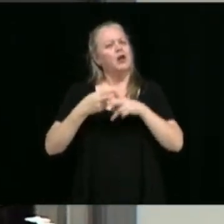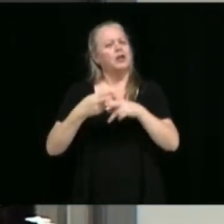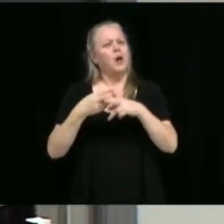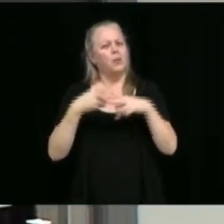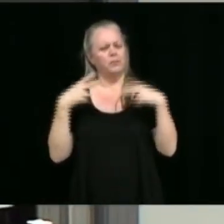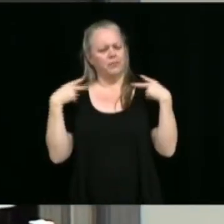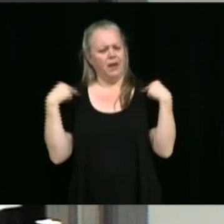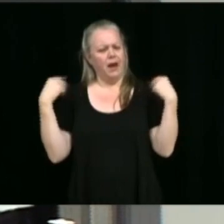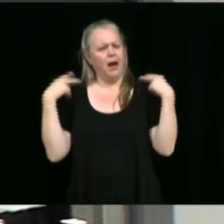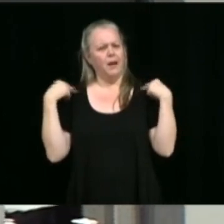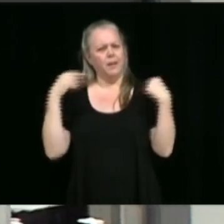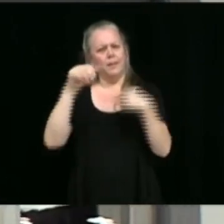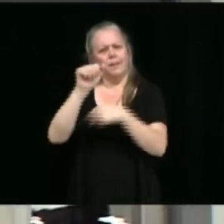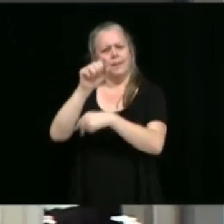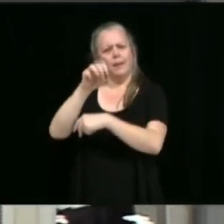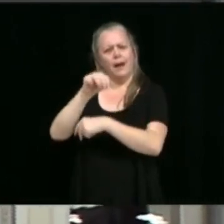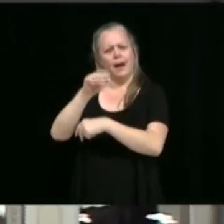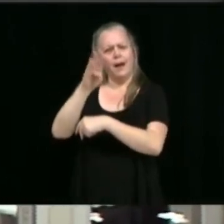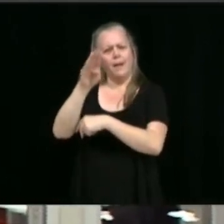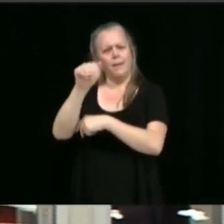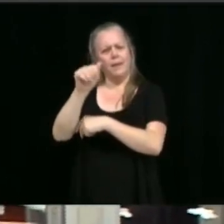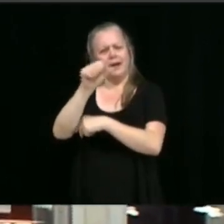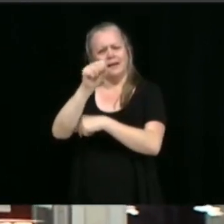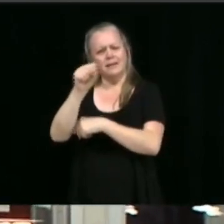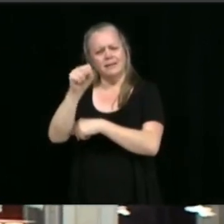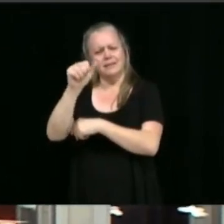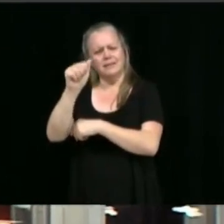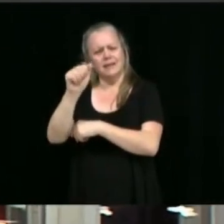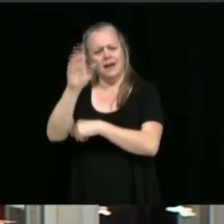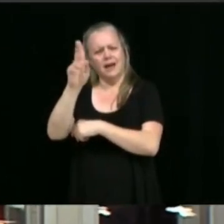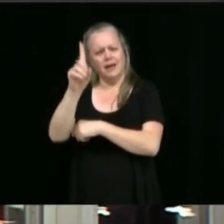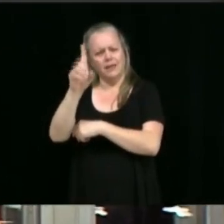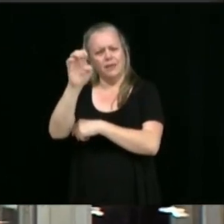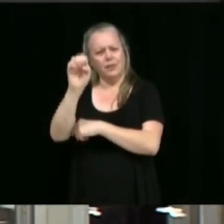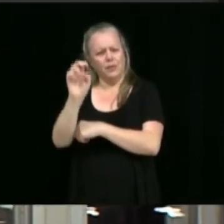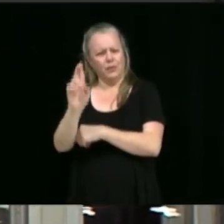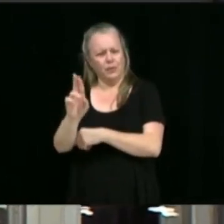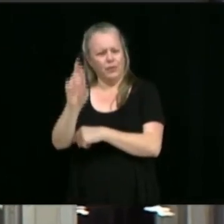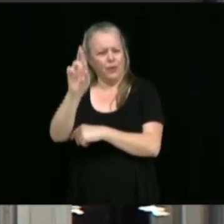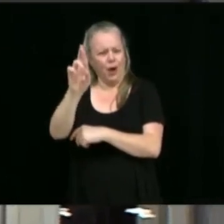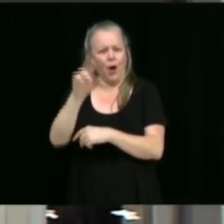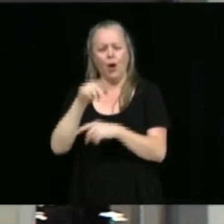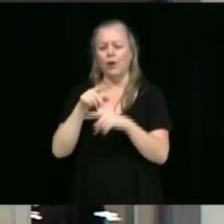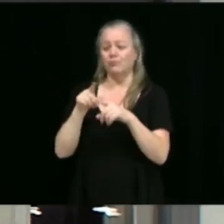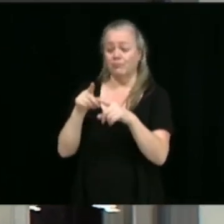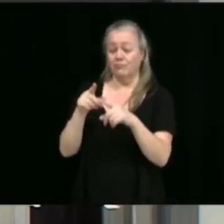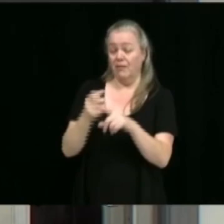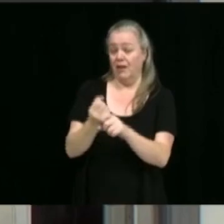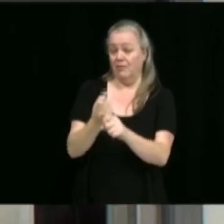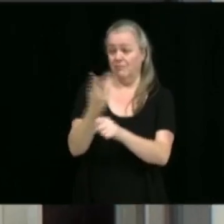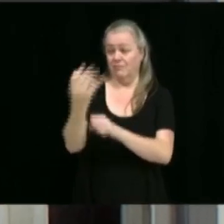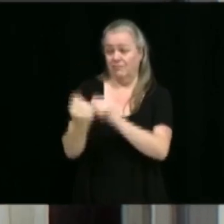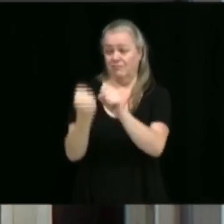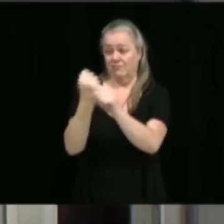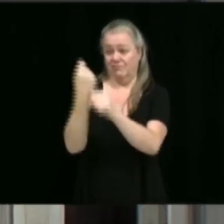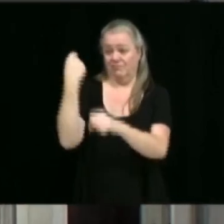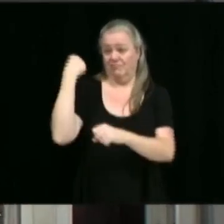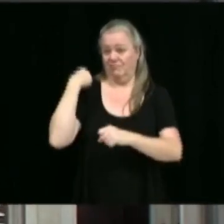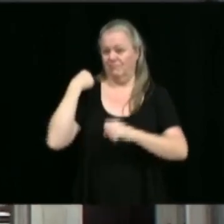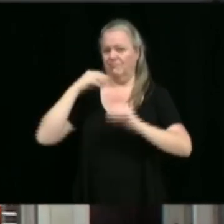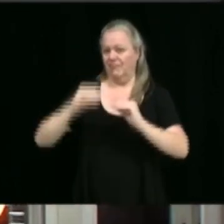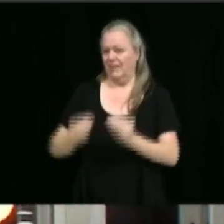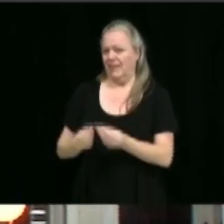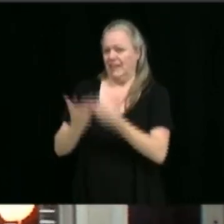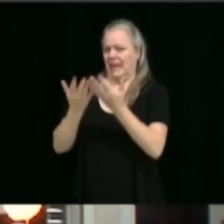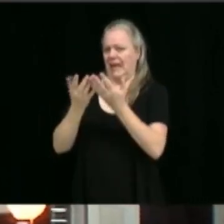ambassadeur a été créée il y a plusieurs années, cherche du regard notre responsable de l'accessibilité universelle. On voulait vraiment reconnaître les individus